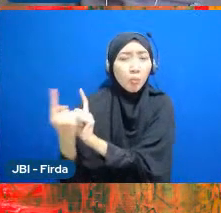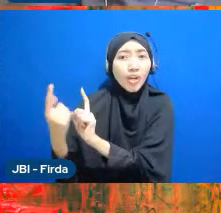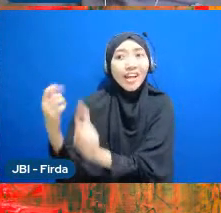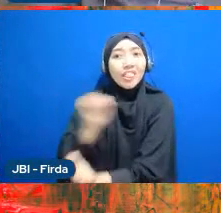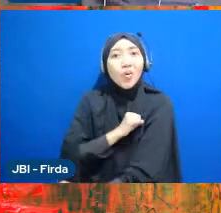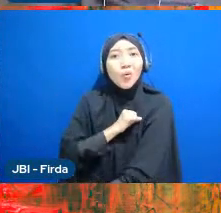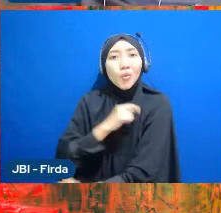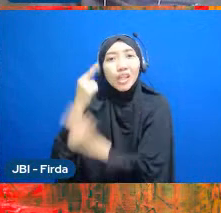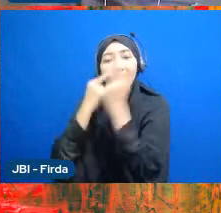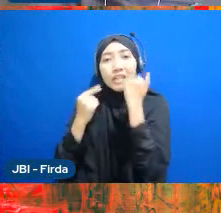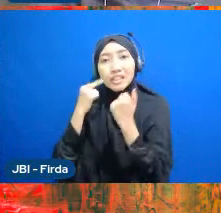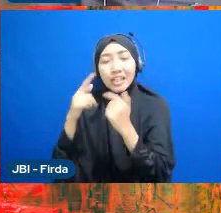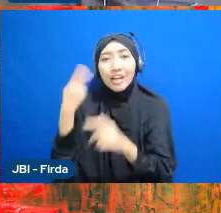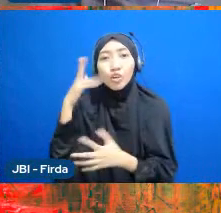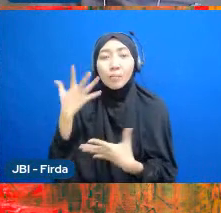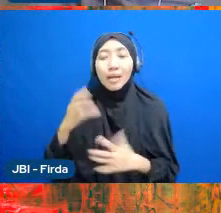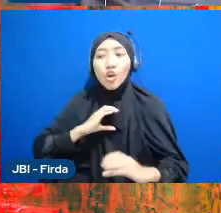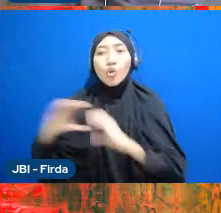untuk mengkomunikasikan